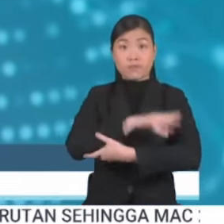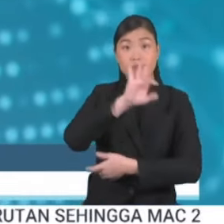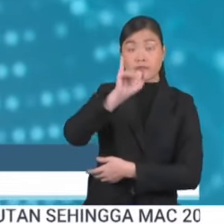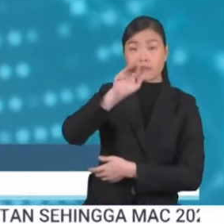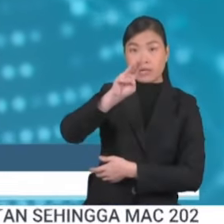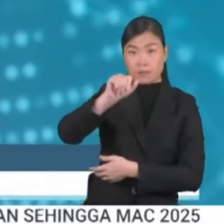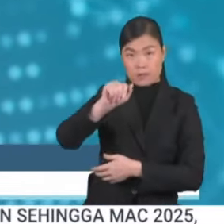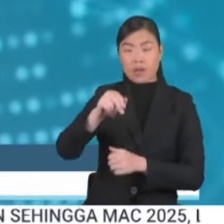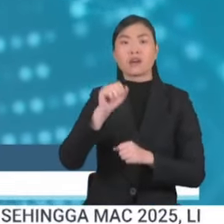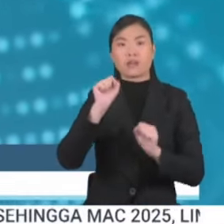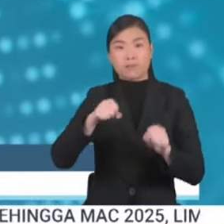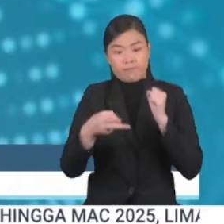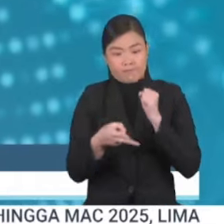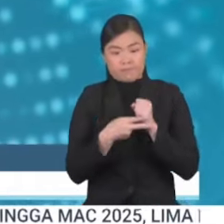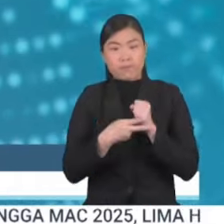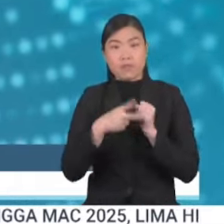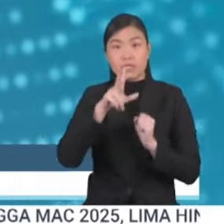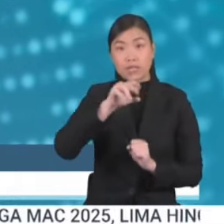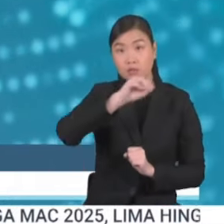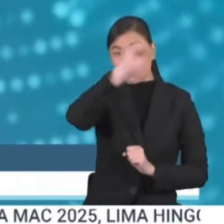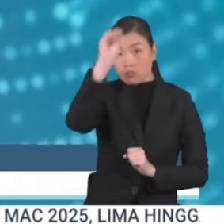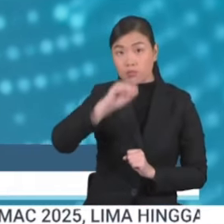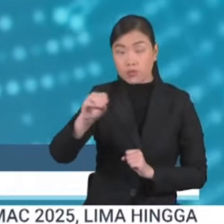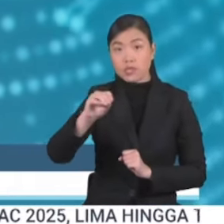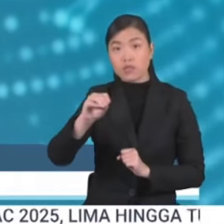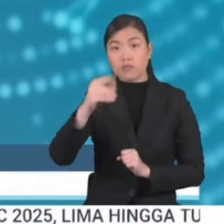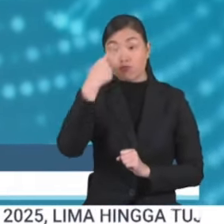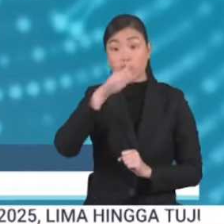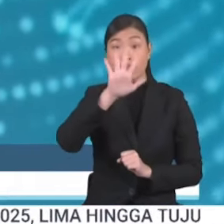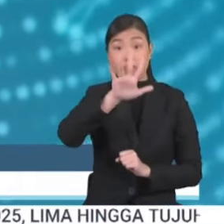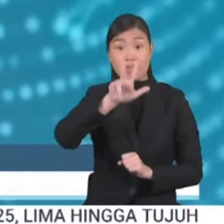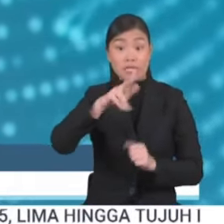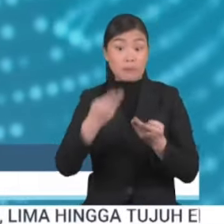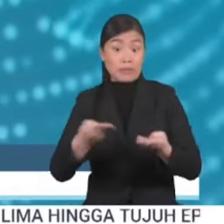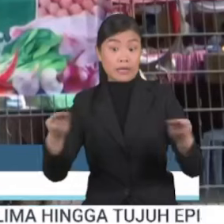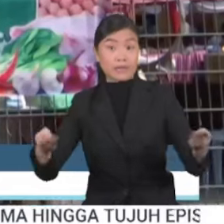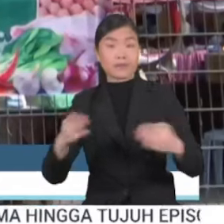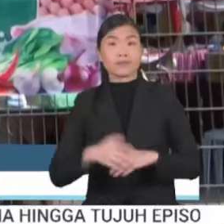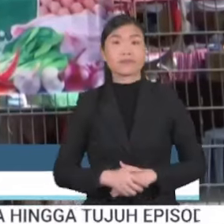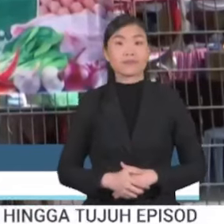sehingga 30% untuk 53 barangan.